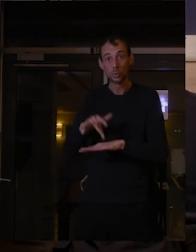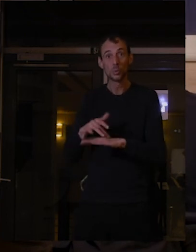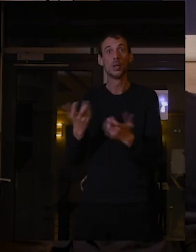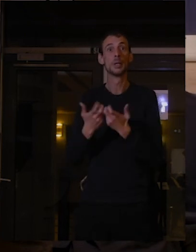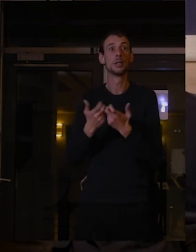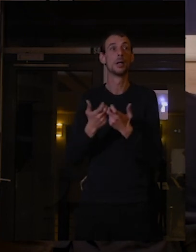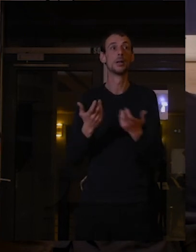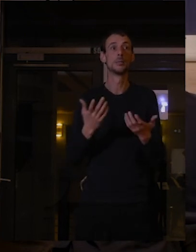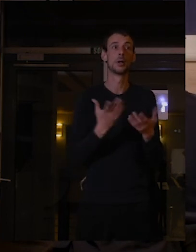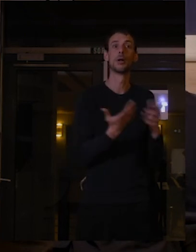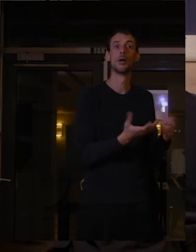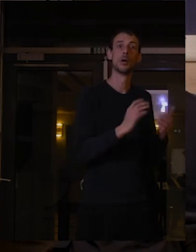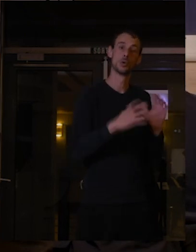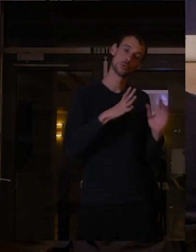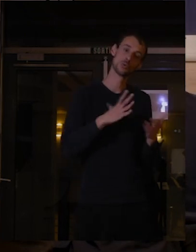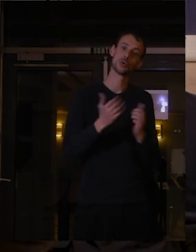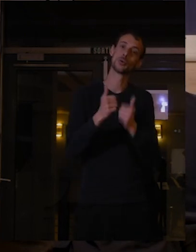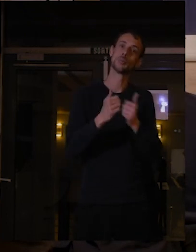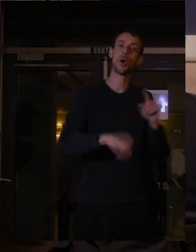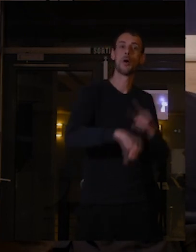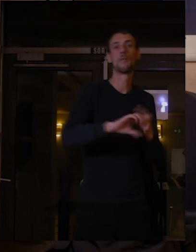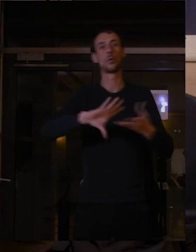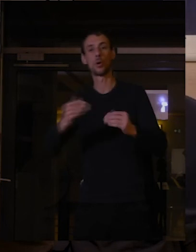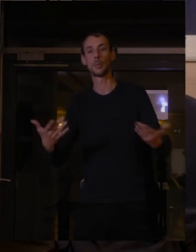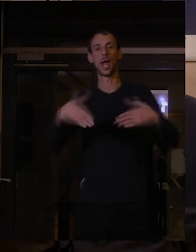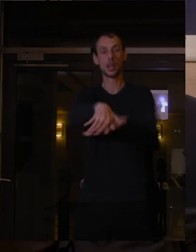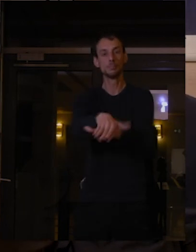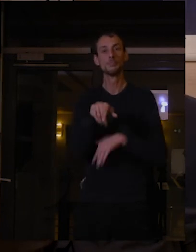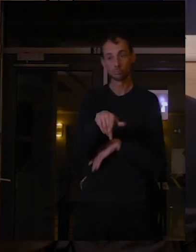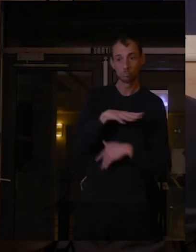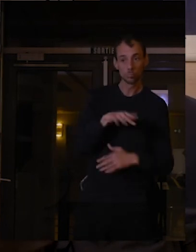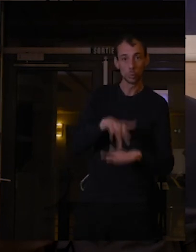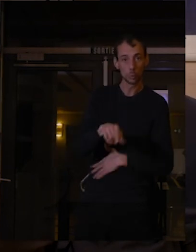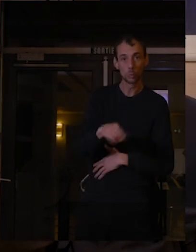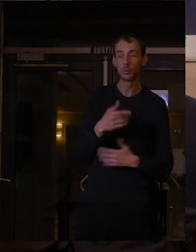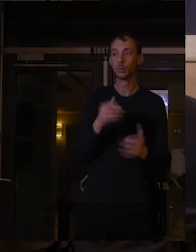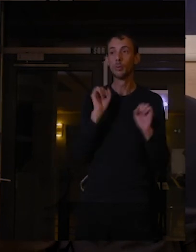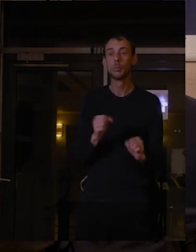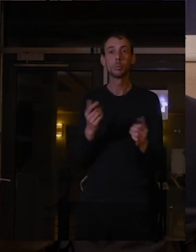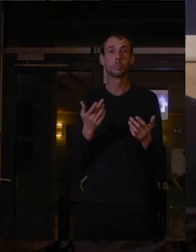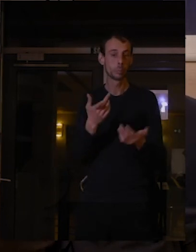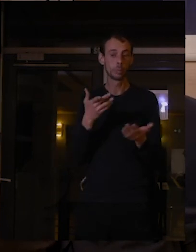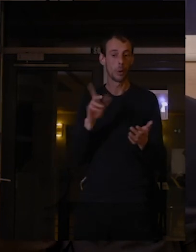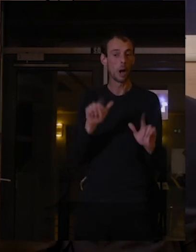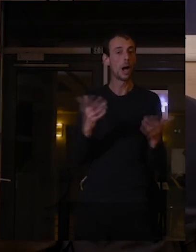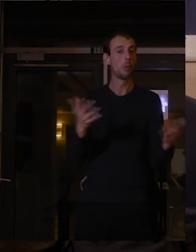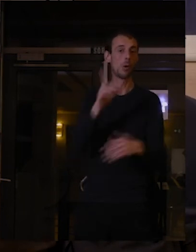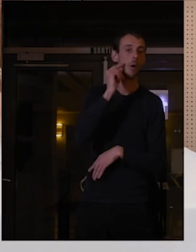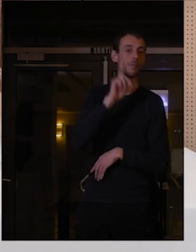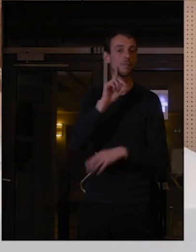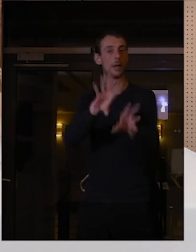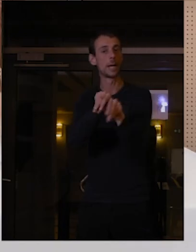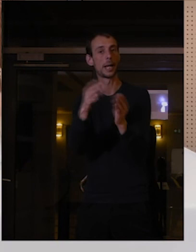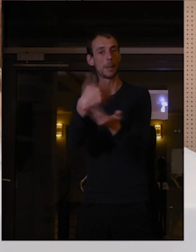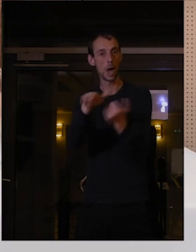de football et de rugby. Je sais que c'est des disciplines où on mélange femmes et hommes sur des équipes